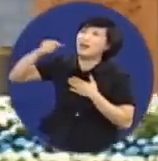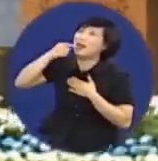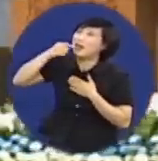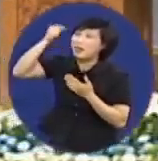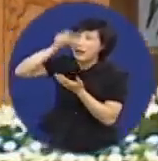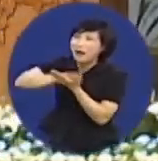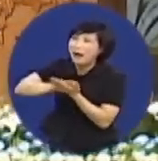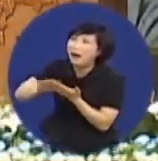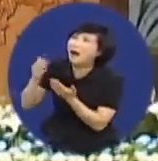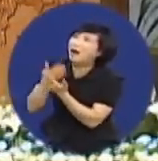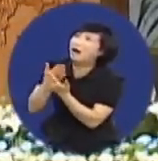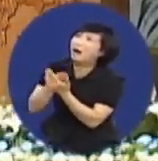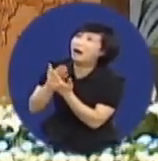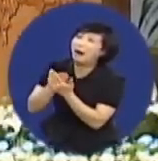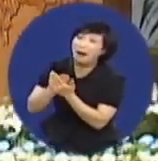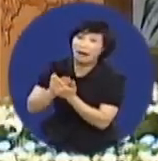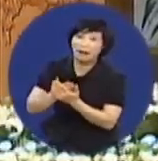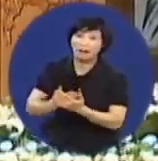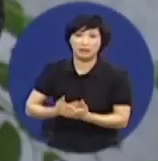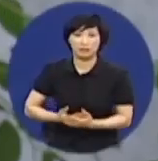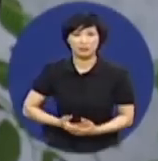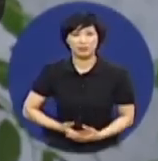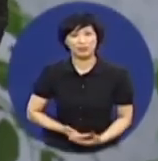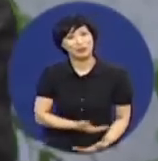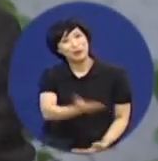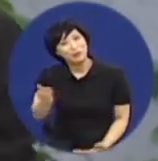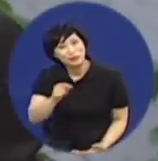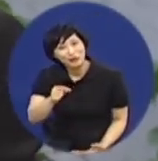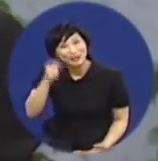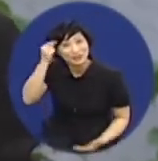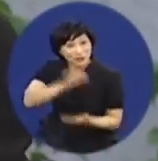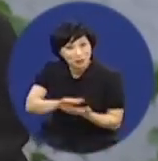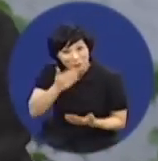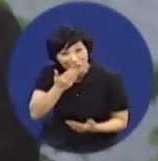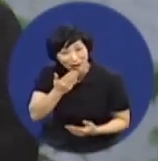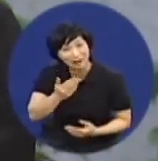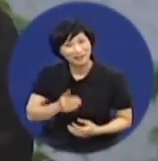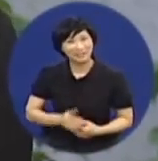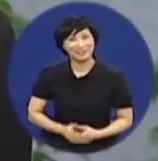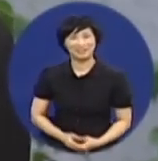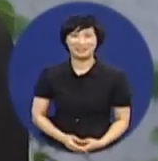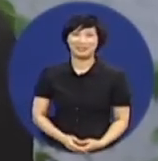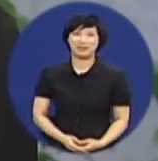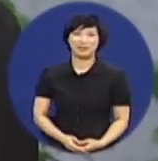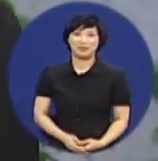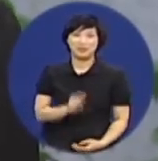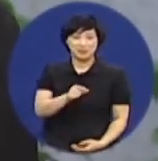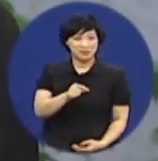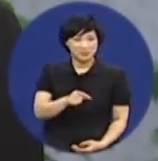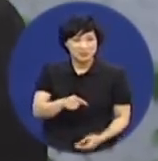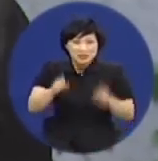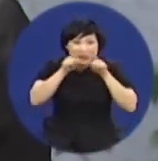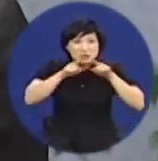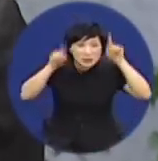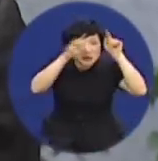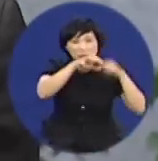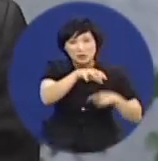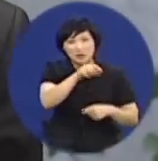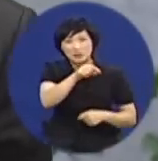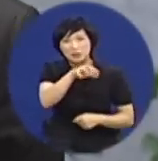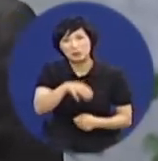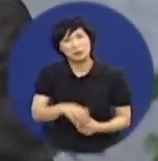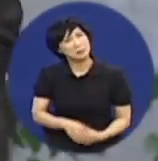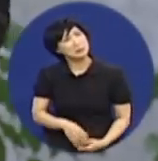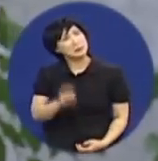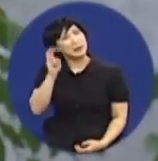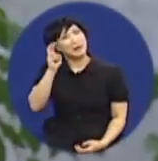を水に浸して私の舌を冷やしてくださいと頼みました。でも、その指先に水を浸してどこ